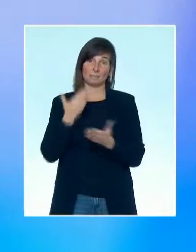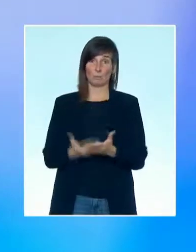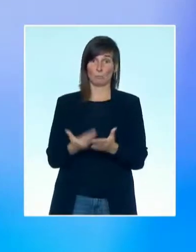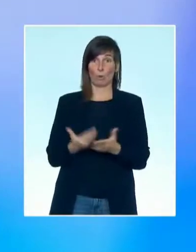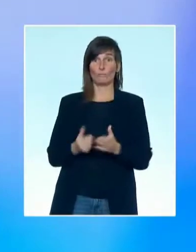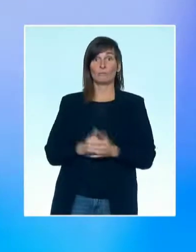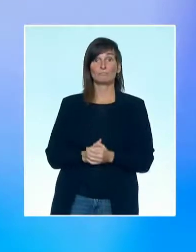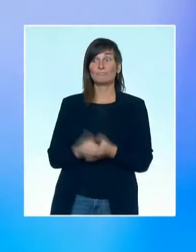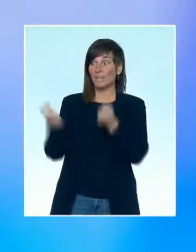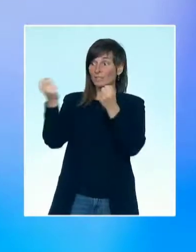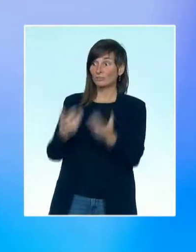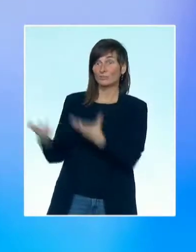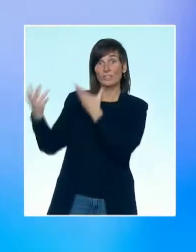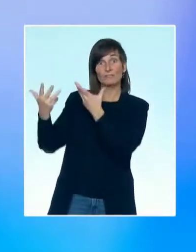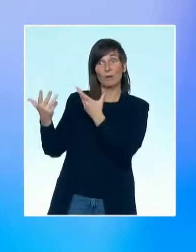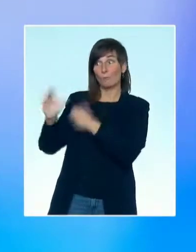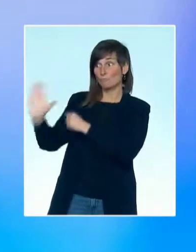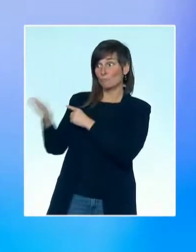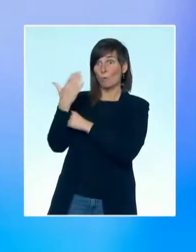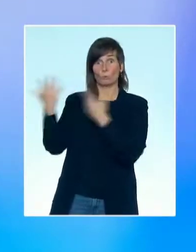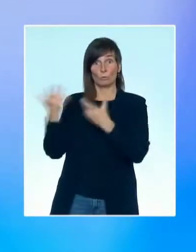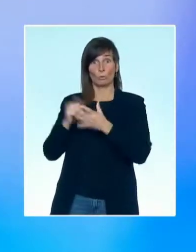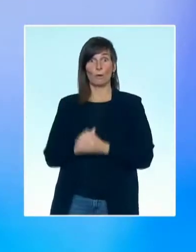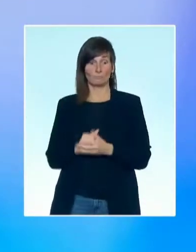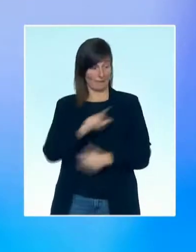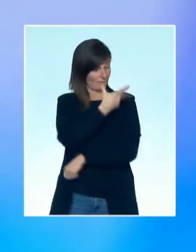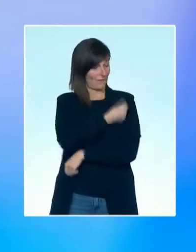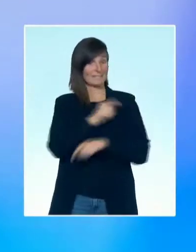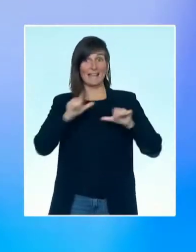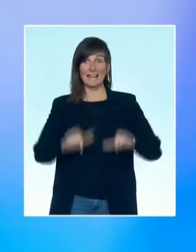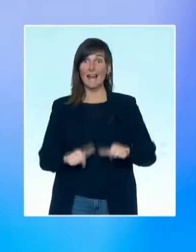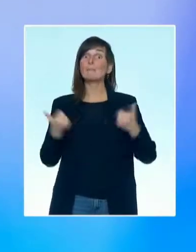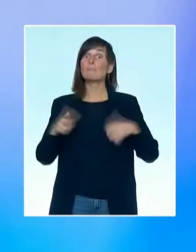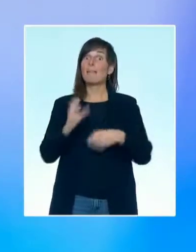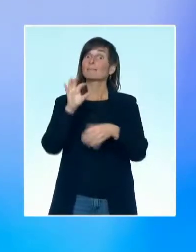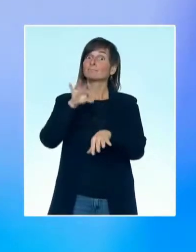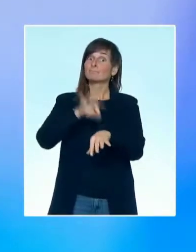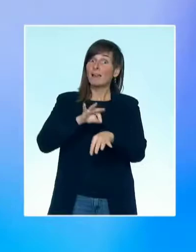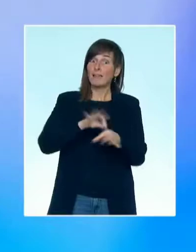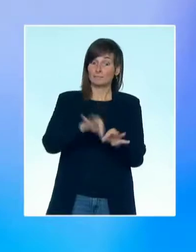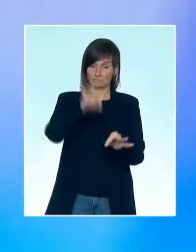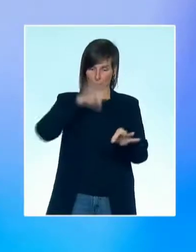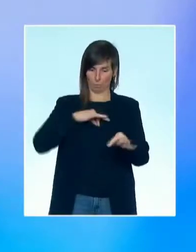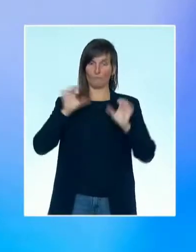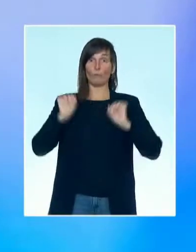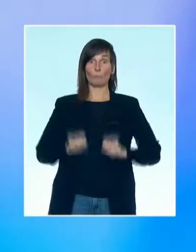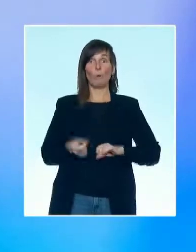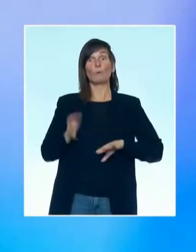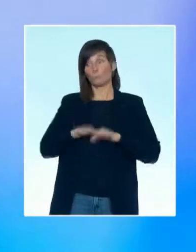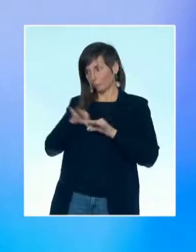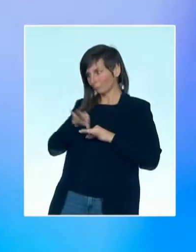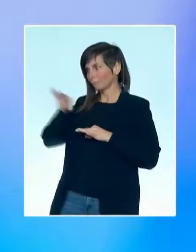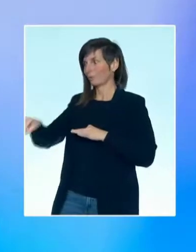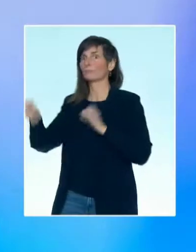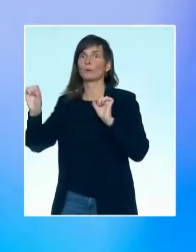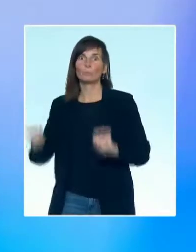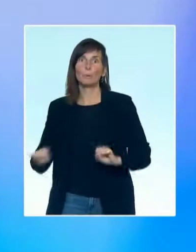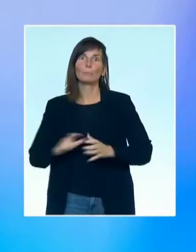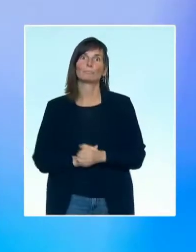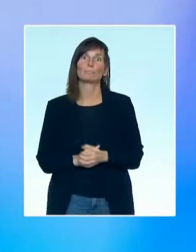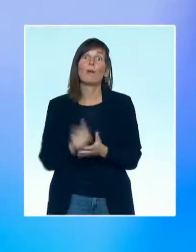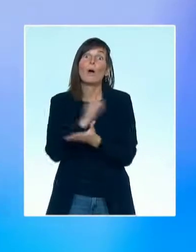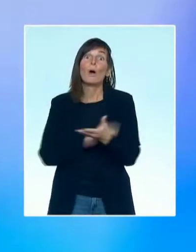qu'être vacciné n'exclut pas d'attraper le virus et donc de le diffuser. On constate aussi que, passé 5 à 6